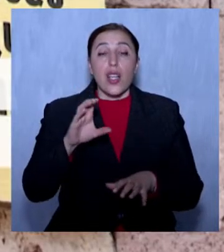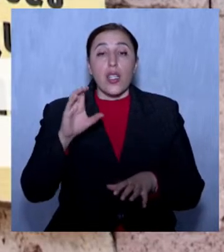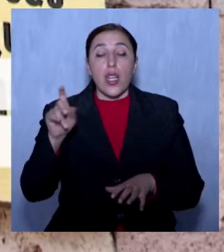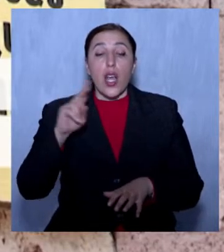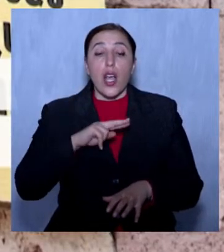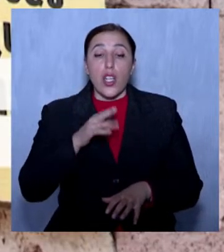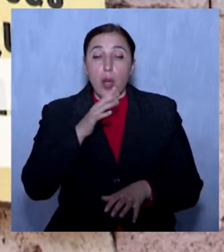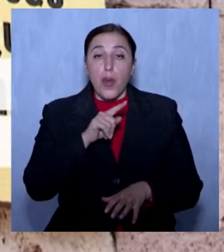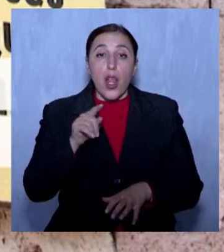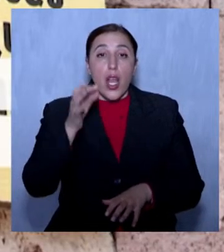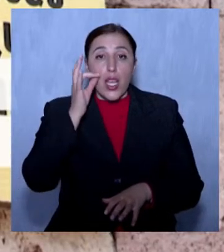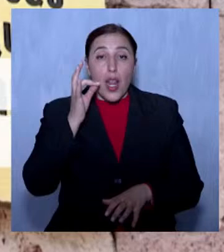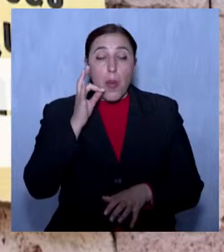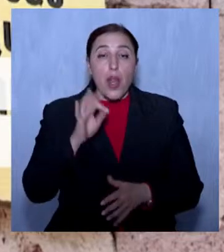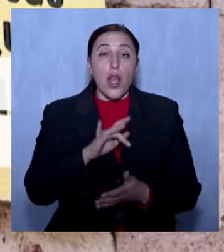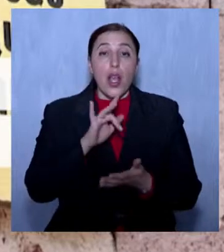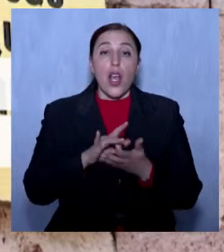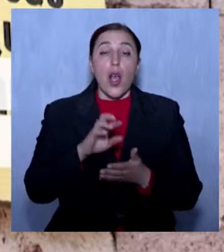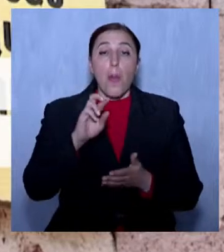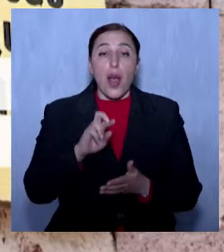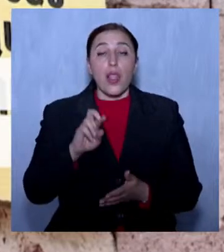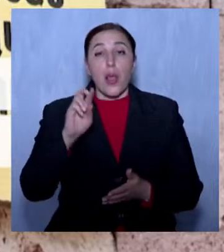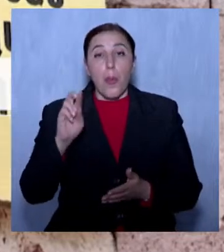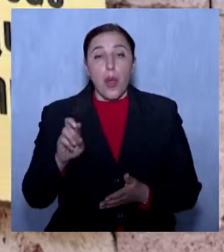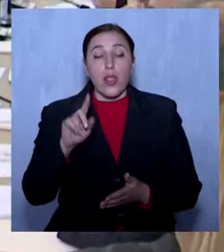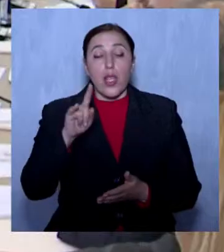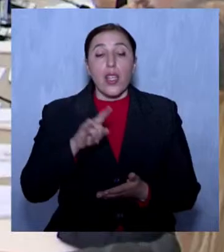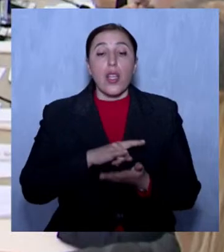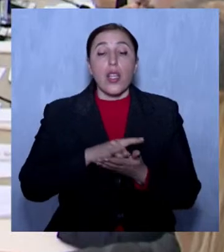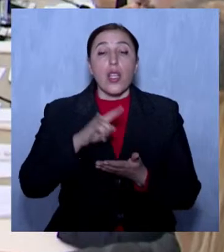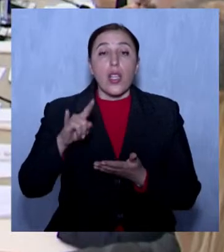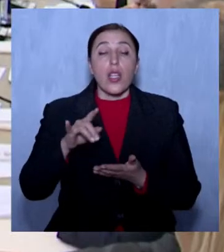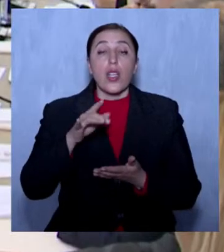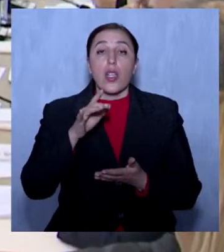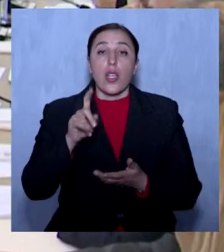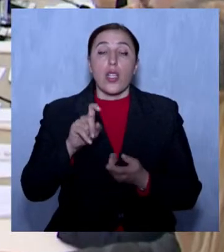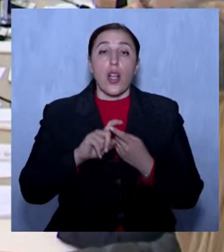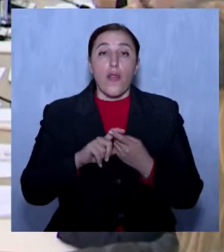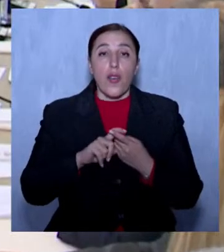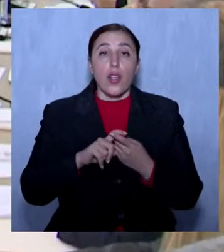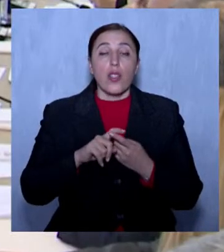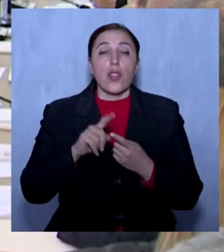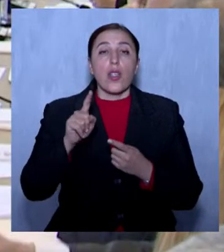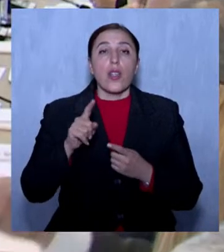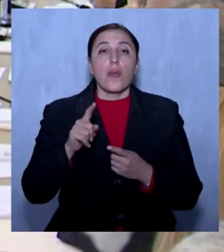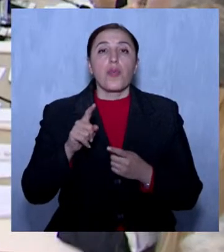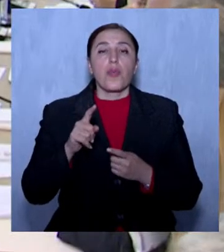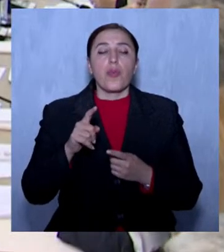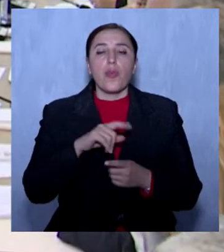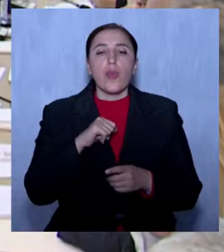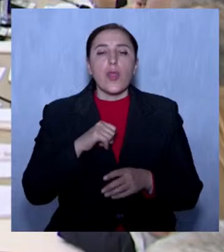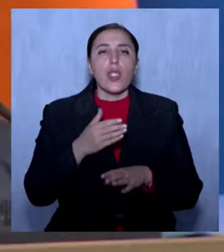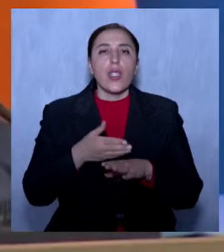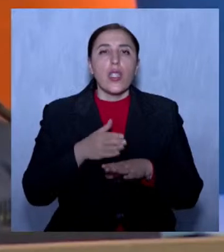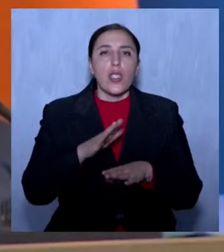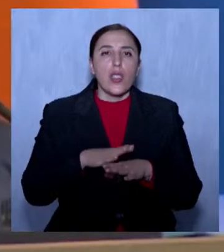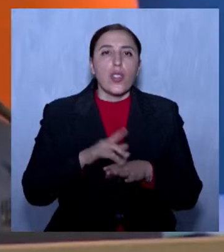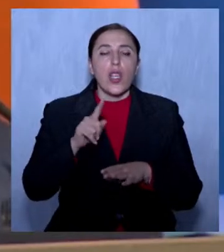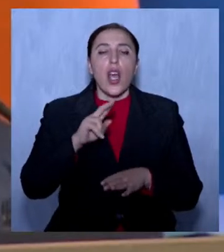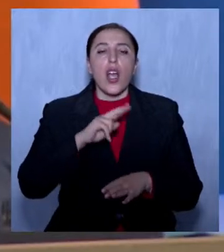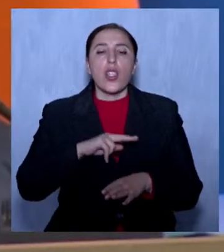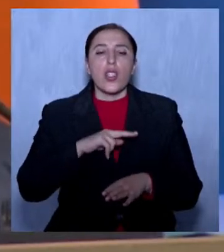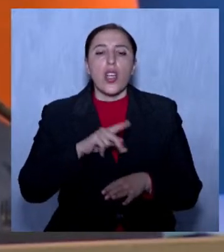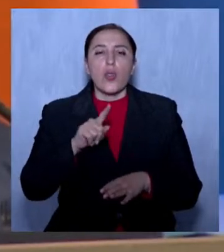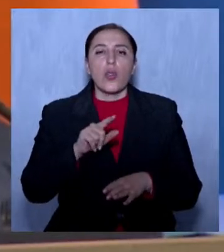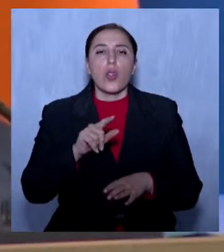ընթացքում գերմանական Բադեն-Բադեն կատարված չվերթների առնչությամբ անզգուշությամբ ծանր հետևանքներ առաջացրած պաշտոնեական